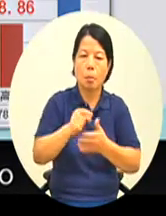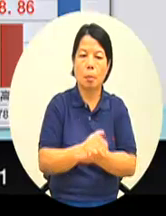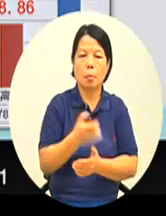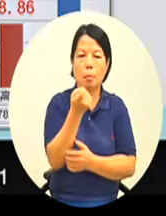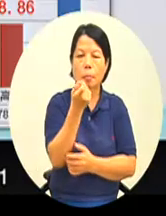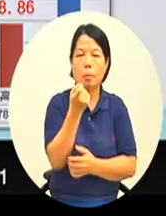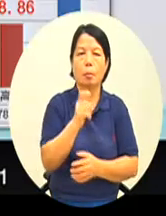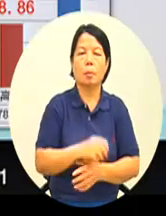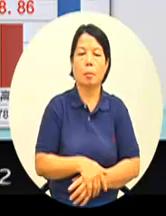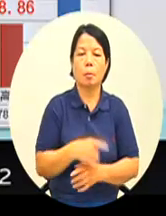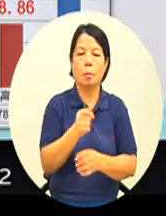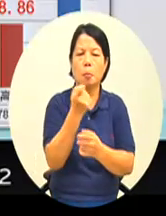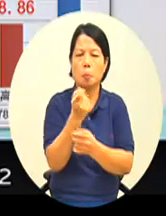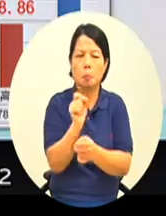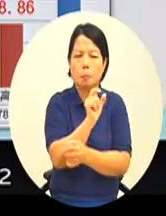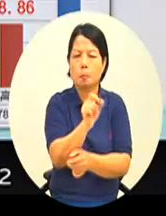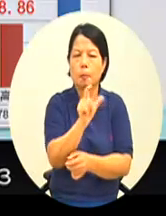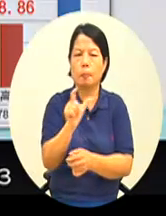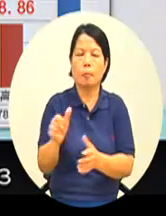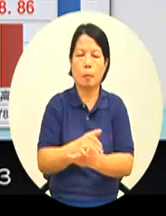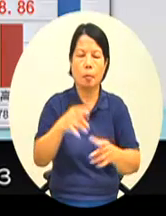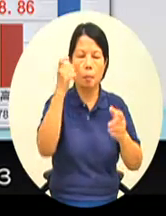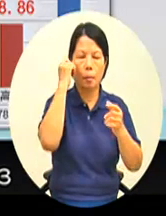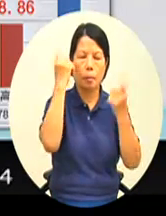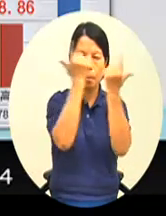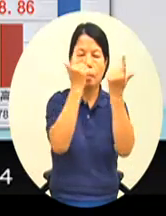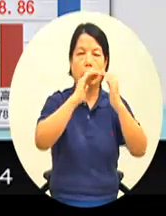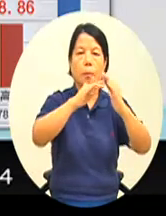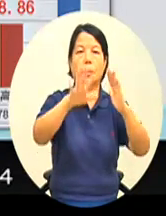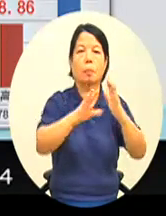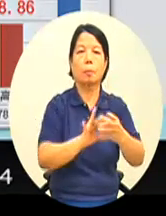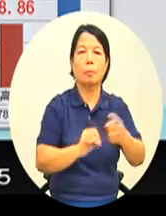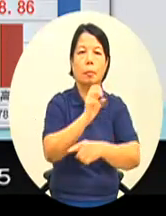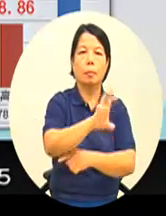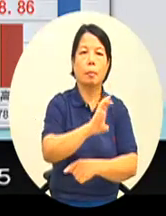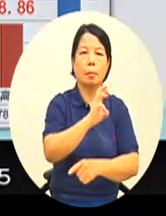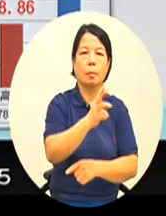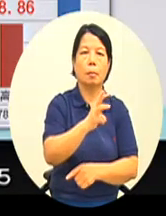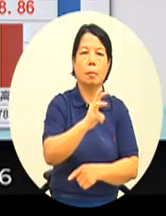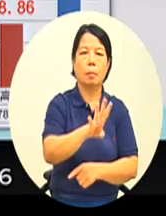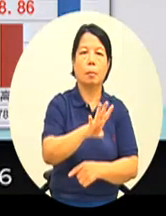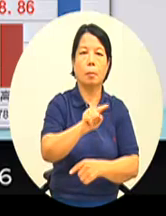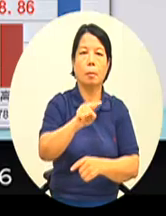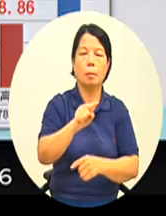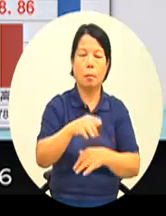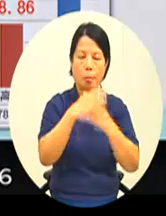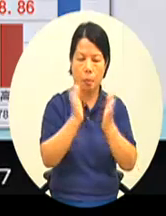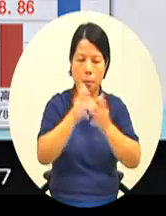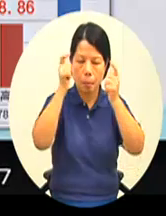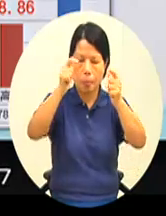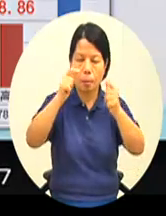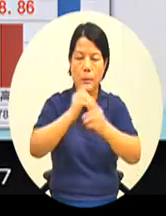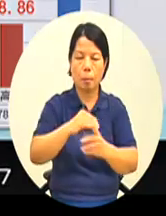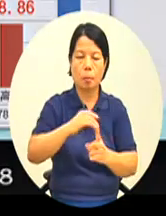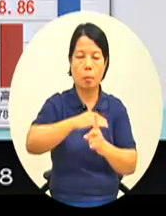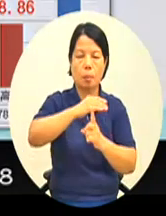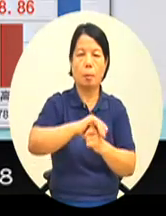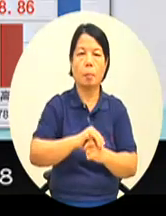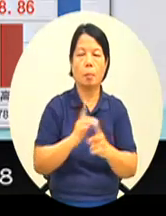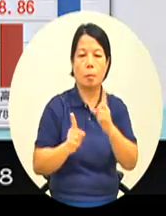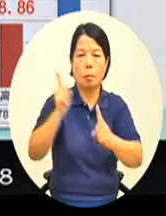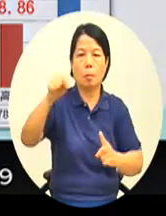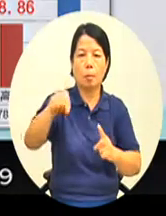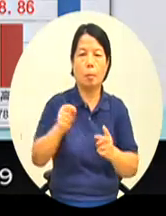少。你看台北市是83.43，高雄呢，这是一个最高的最低的比。我们跟隔壁